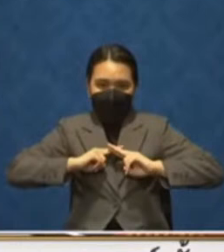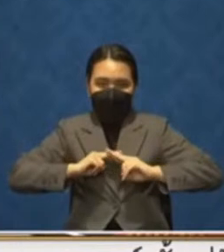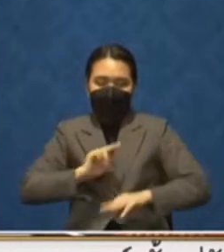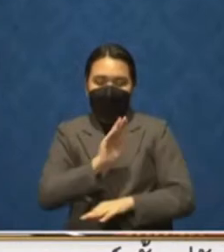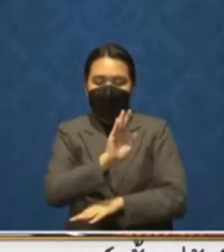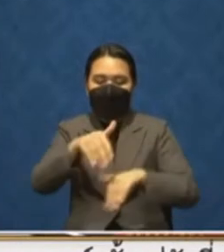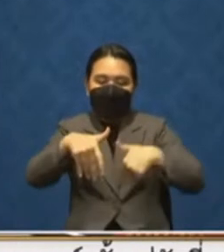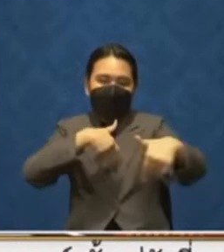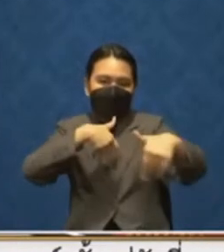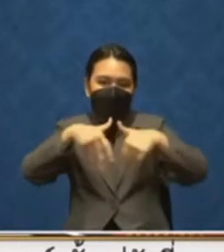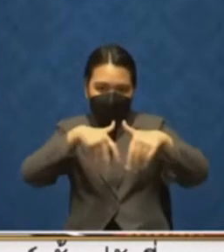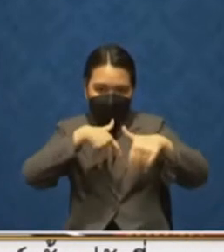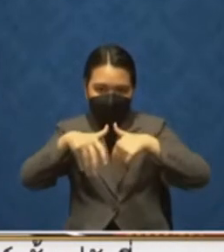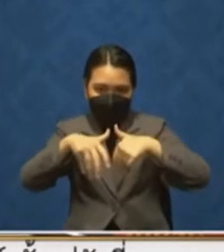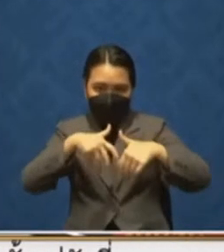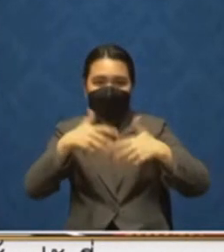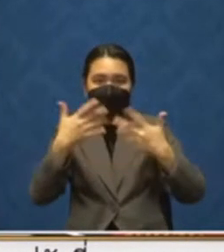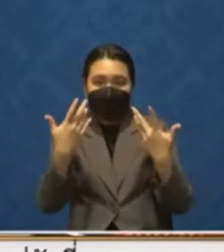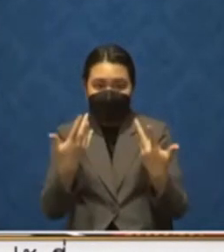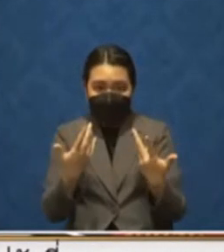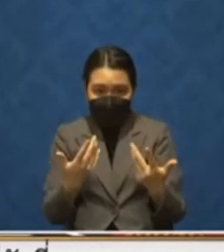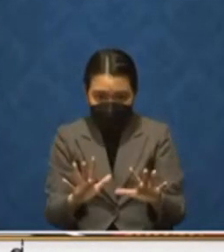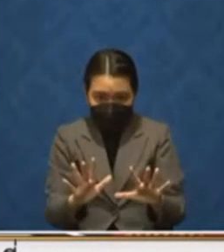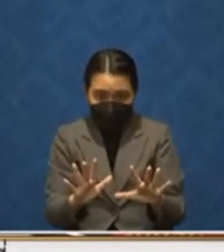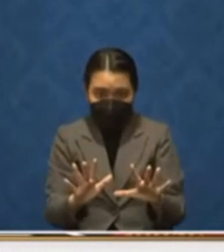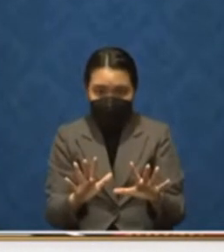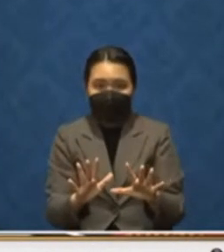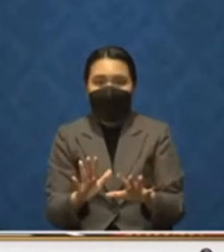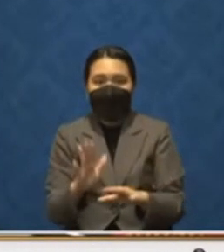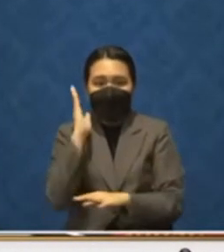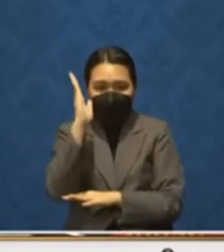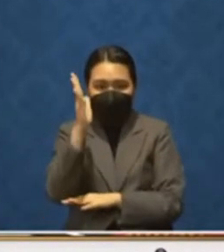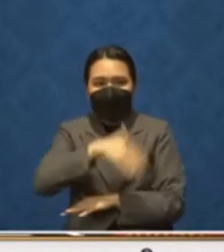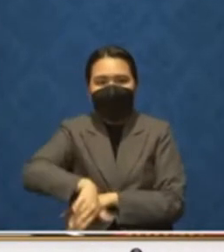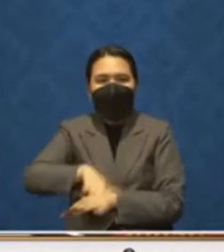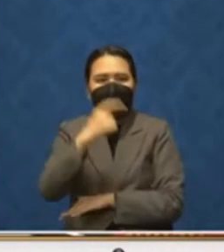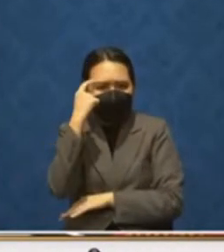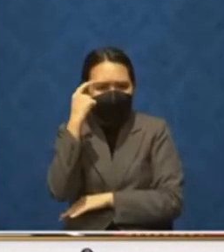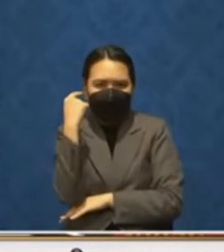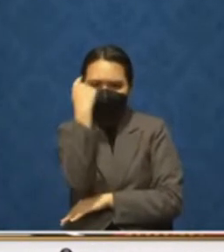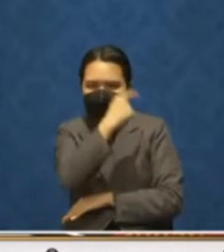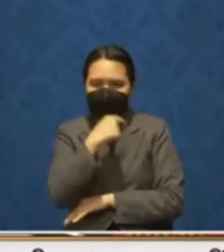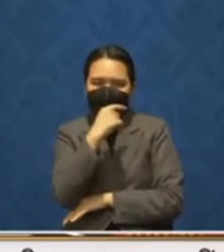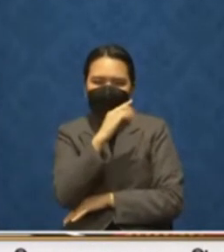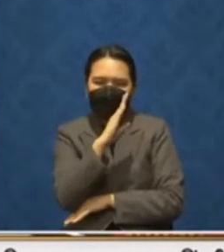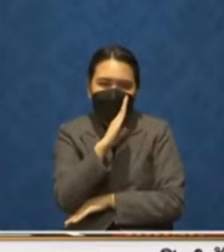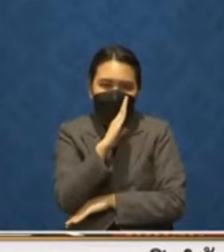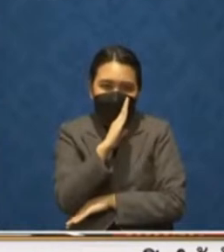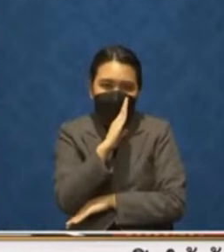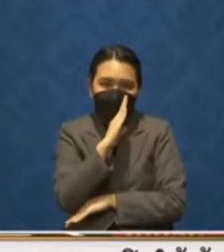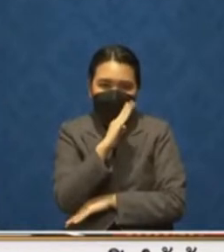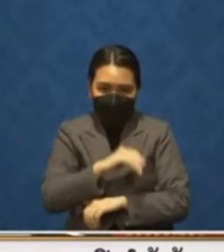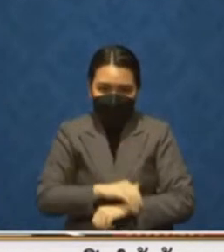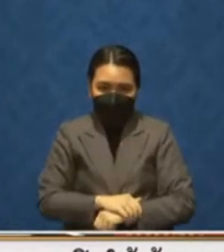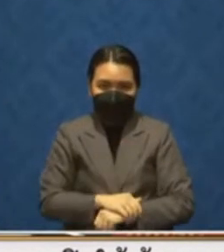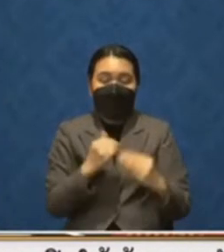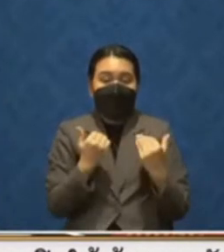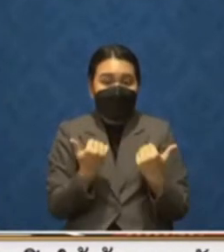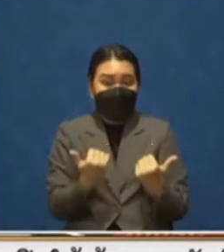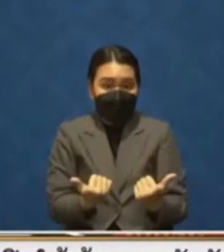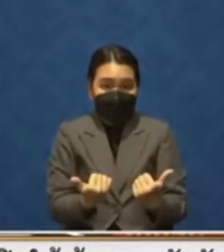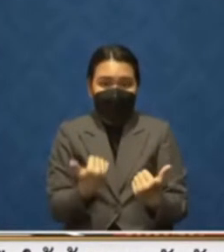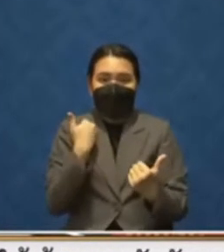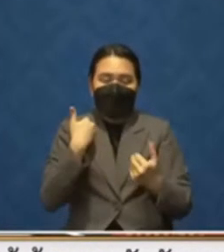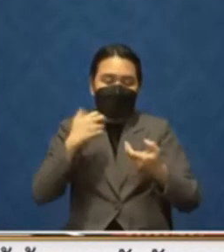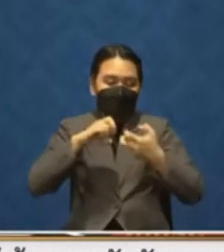นอนแล้วเมื่อถึงวันนั้นเราจะได้รู้กันครับว่าใครกันแน่ที่โกหกกลางสภากับเรื่องเหล่านี้สิ่งที่เกิดขึ้นมาทั้งหมดทั้งตัว